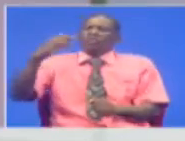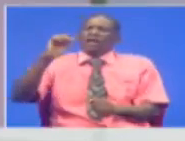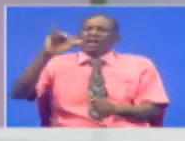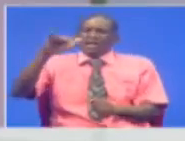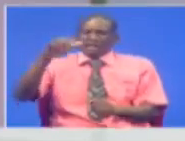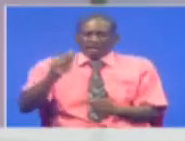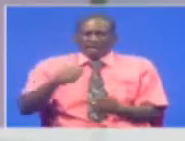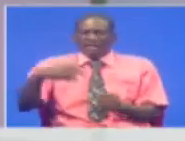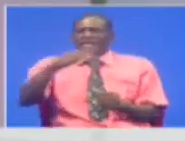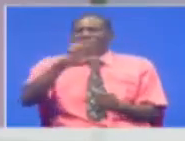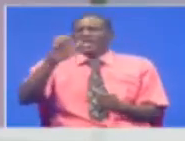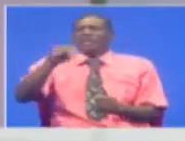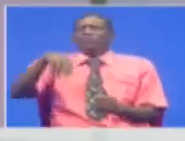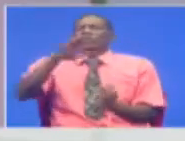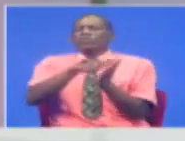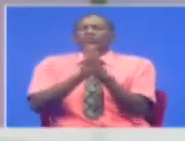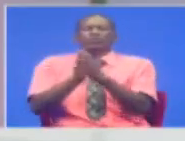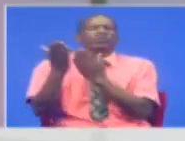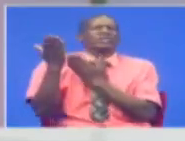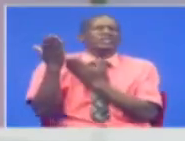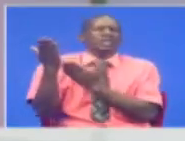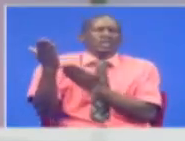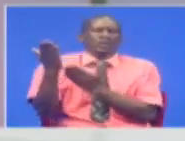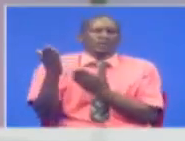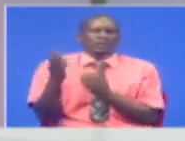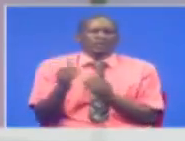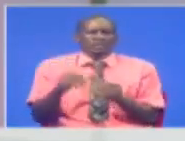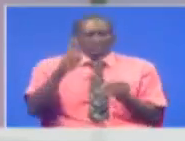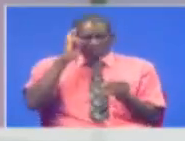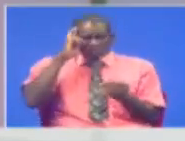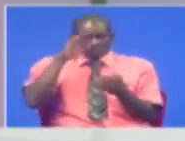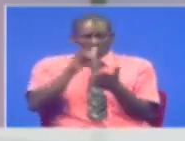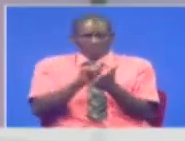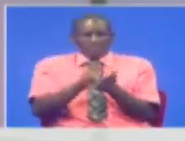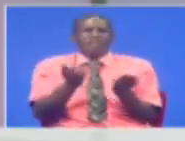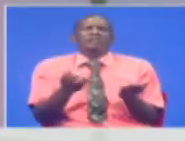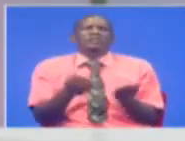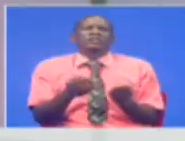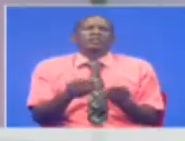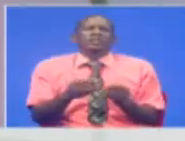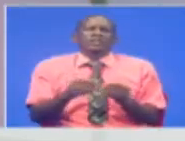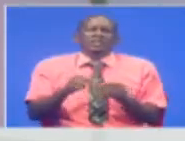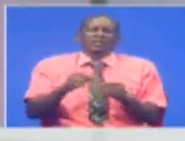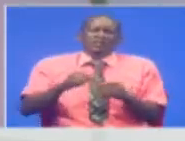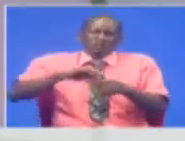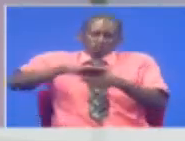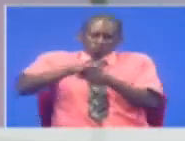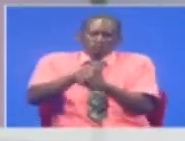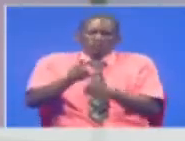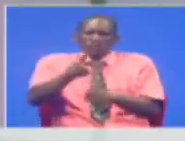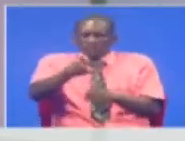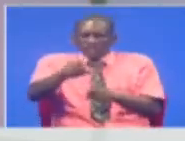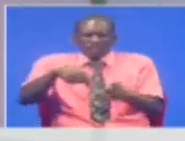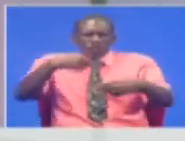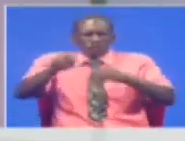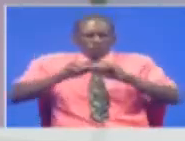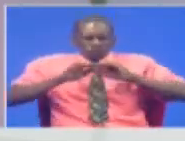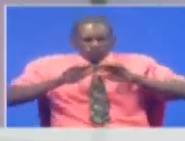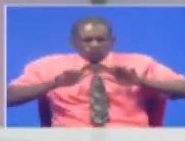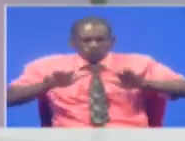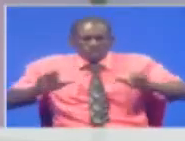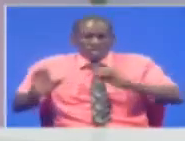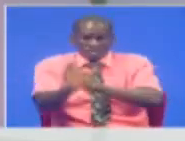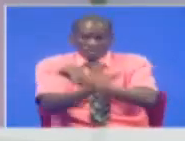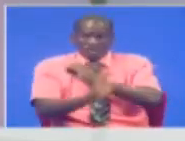Helen Aura na mengi zaidi katika taarifa hiyo. Kumbuka kwamba mtazamaji, virusi vivi vinaendelea kusambaa humu nchini.